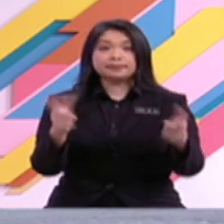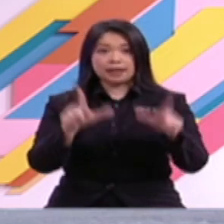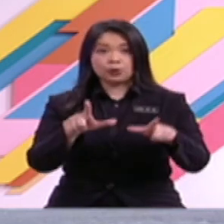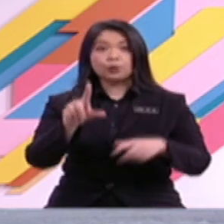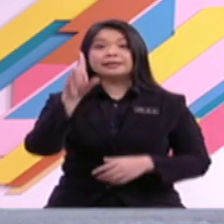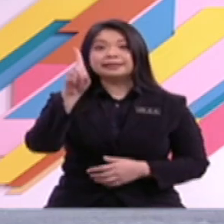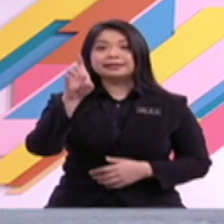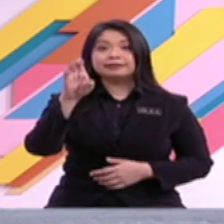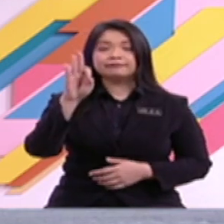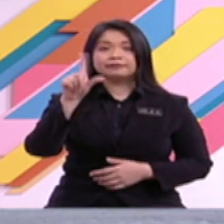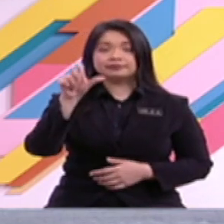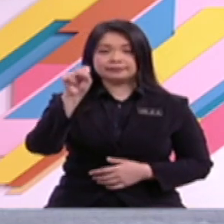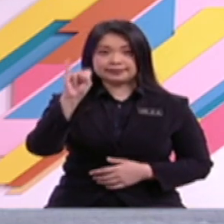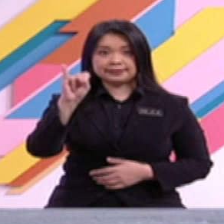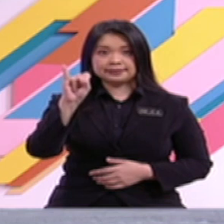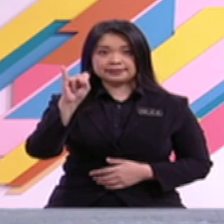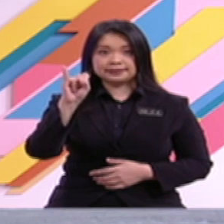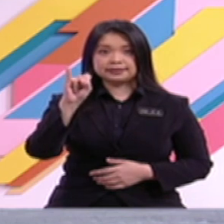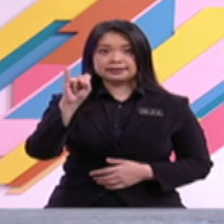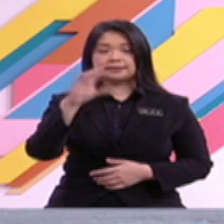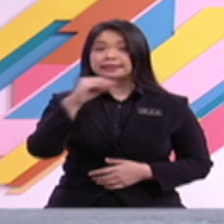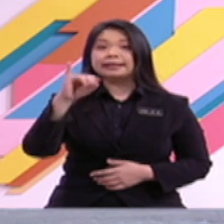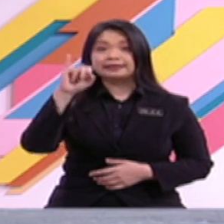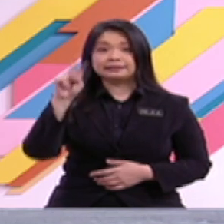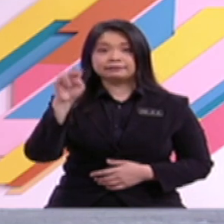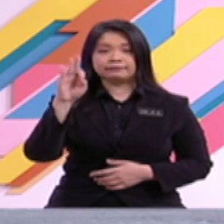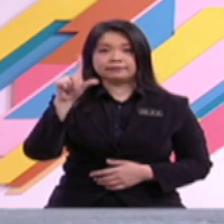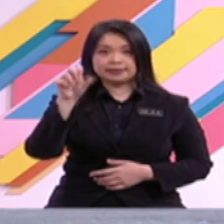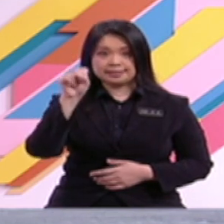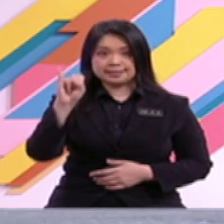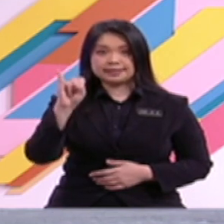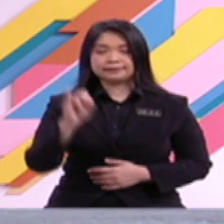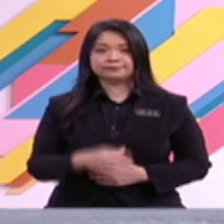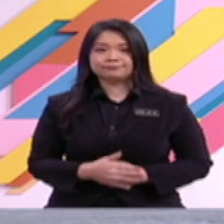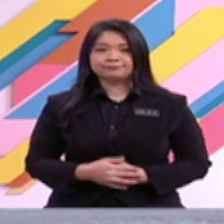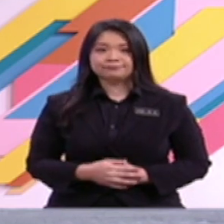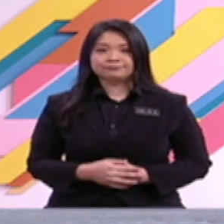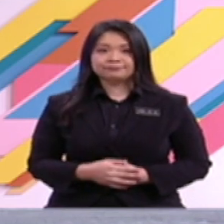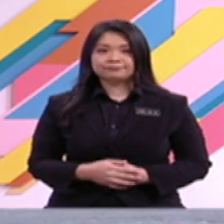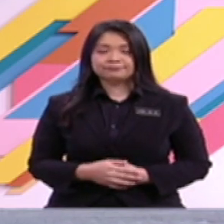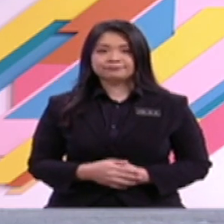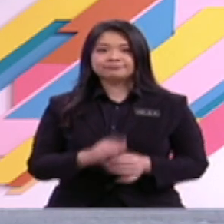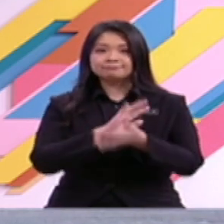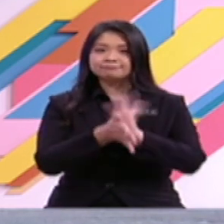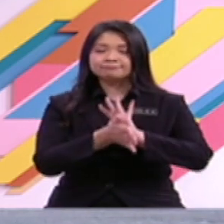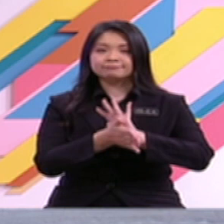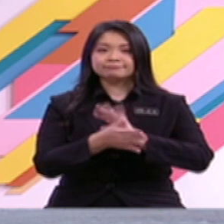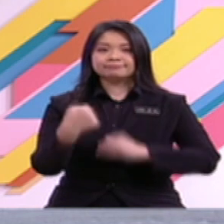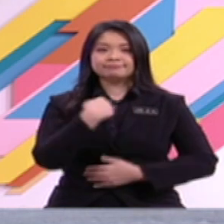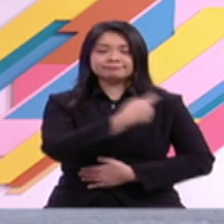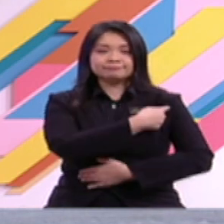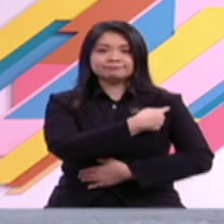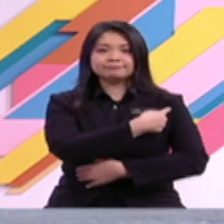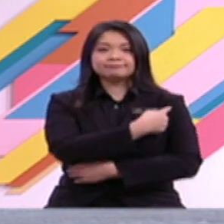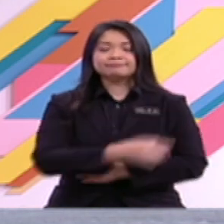dan juga di sebelahku inflasi Oke Oke sugite sekarang